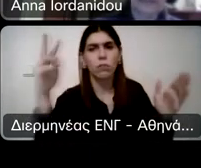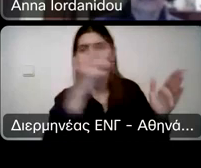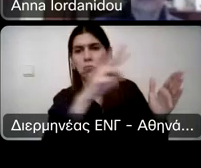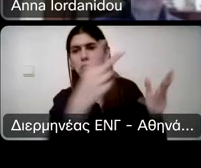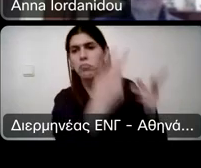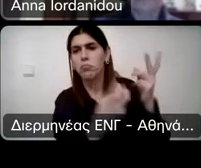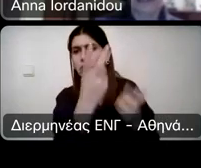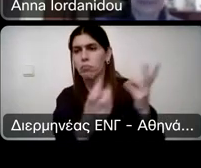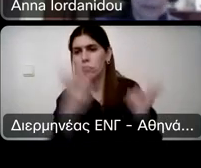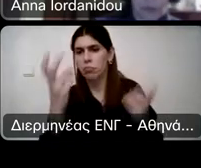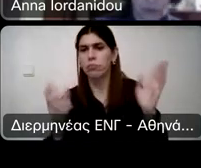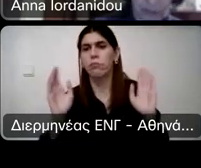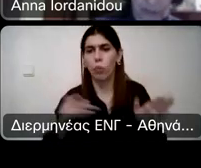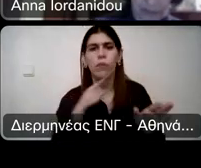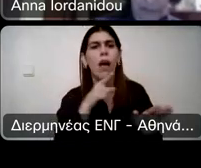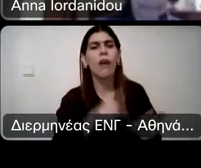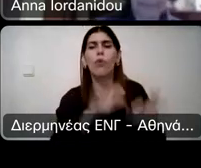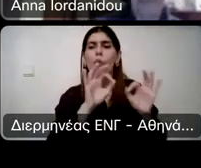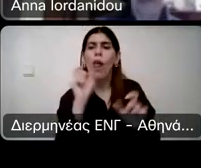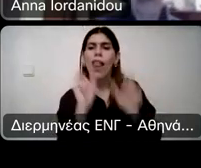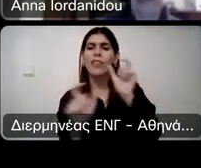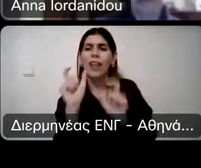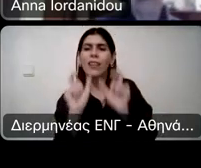λεξικογραφική καταγραφή, όσο και σε